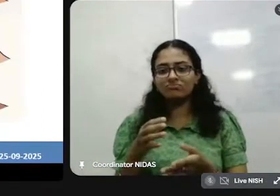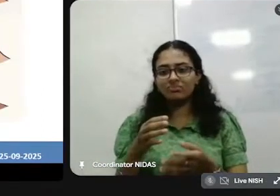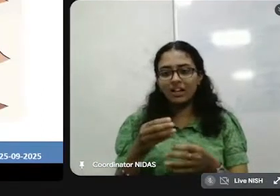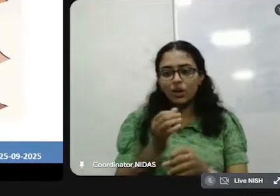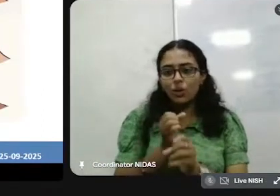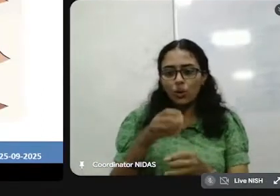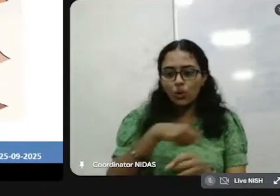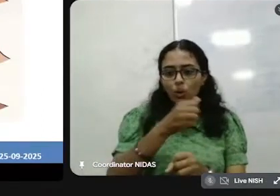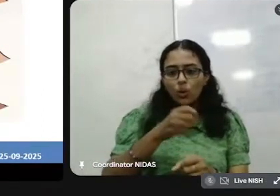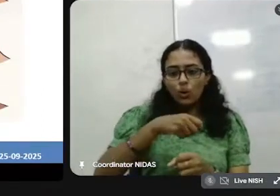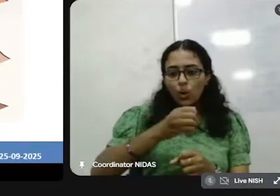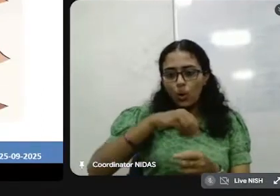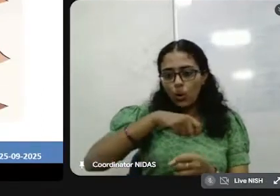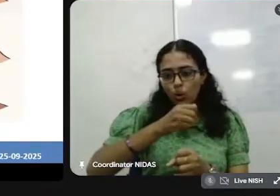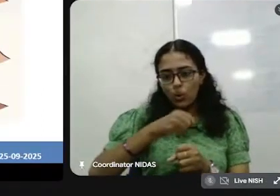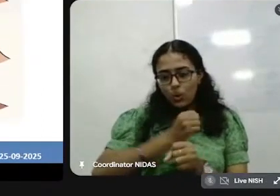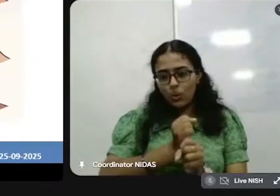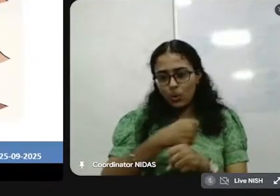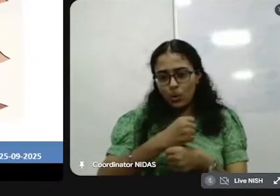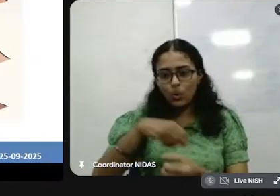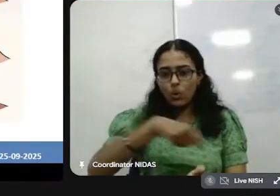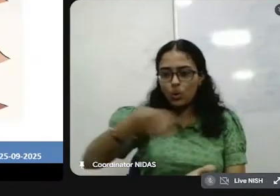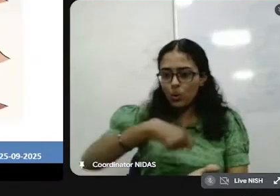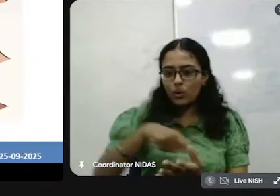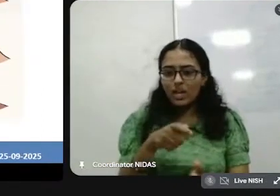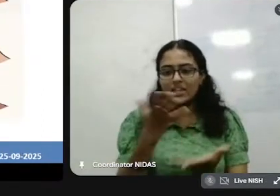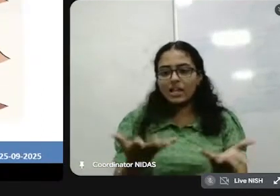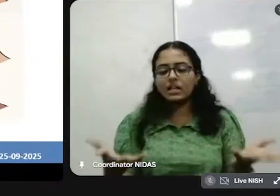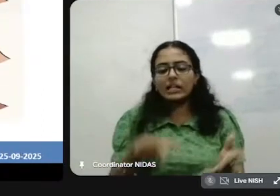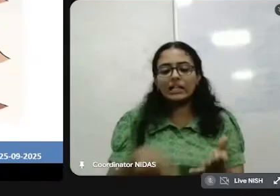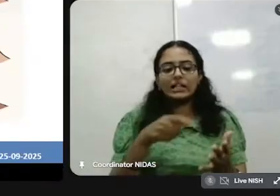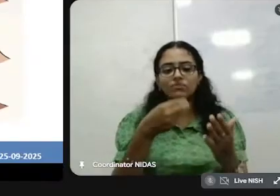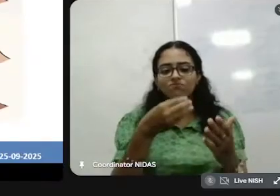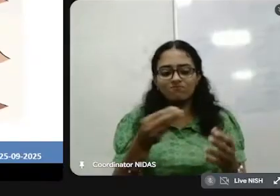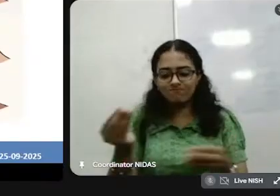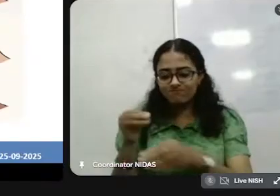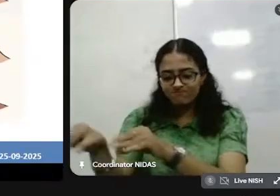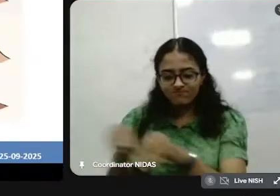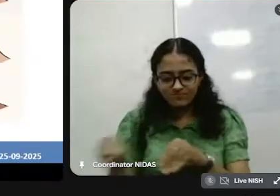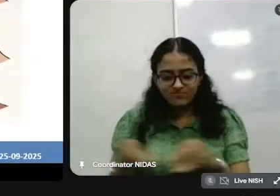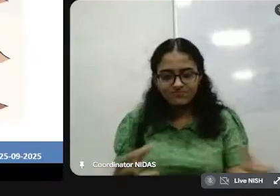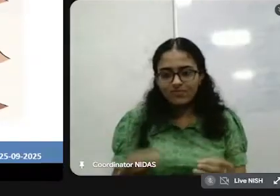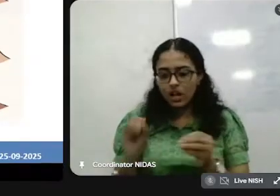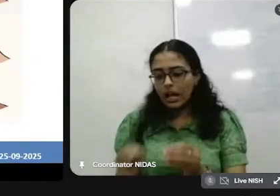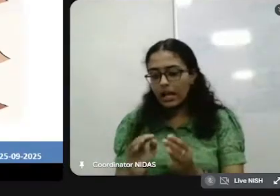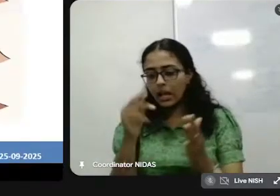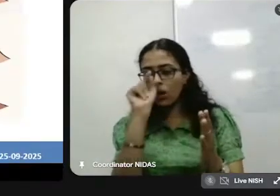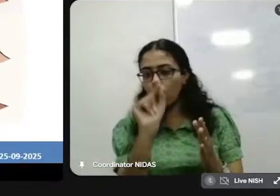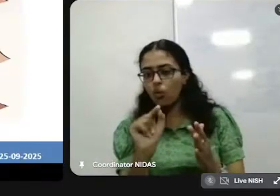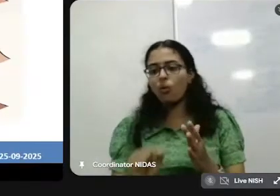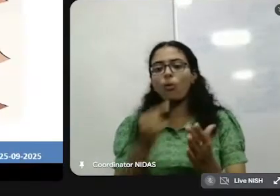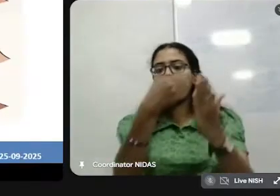വേണ്ടി മറ്റ് പാത്രങ്ങൾ എന്തൊക്കെയാണോ അതൊക്കെ കൃത്യമായിട്ട് എടുത്ത് അടുക്കി വെക്കാനായിട്ട് നമുക്ക് പറയാം. അപ്പൊ അങ്ങനെയൊക്കെ ചെയ്യുമ്പോൾ അവരുടെ കാര്യങ്ങൾ